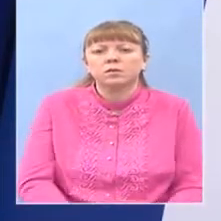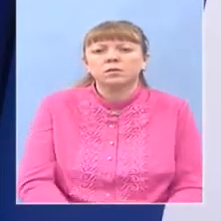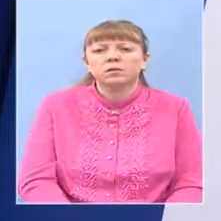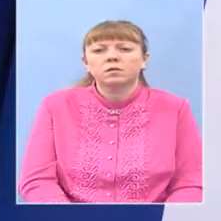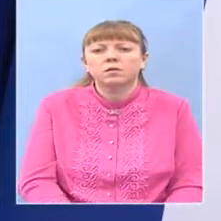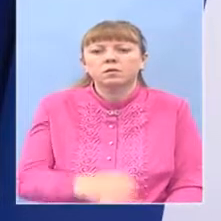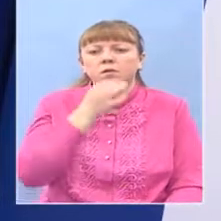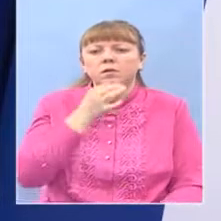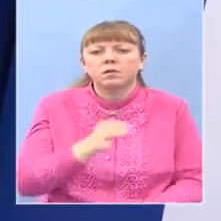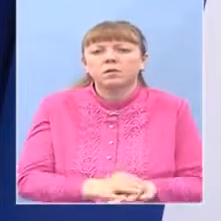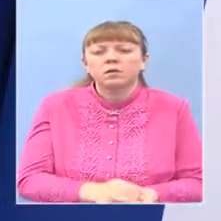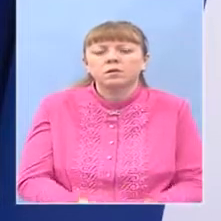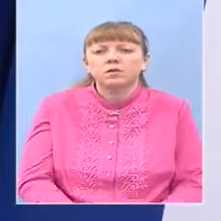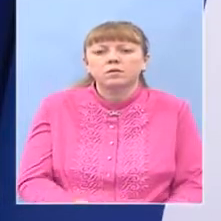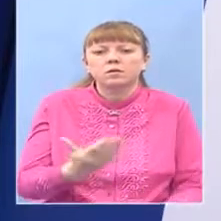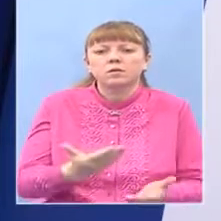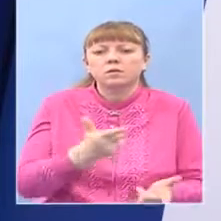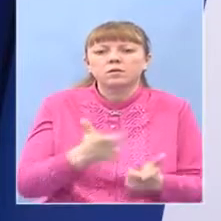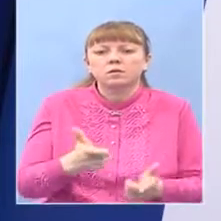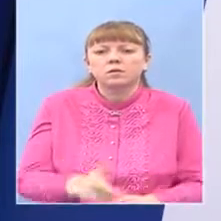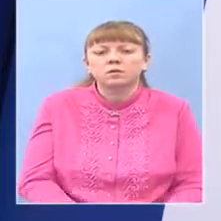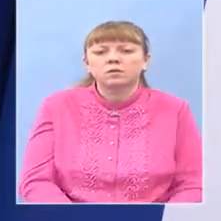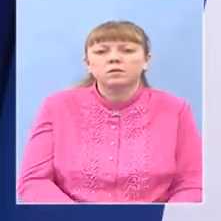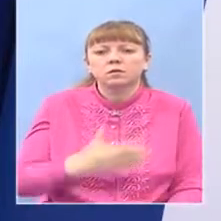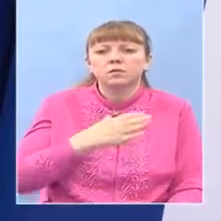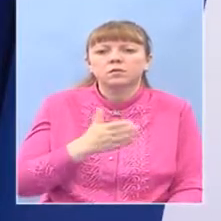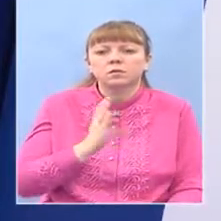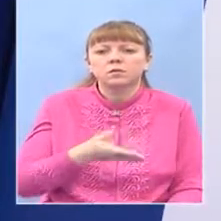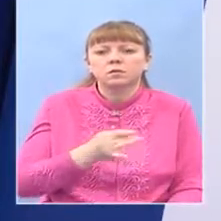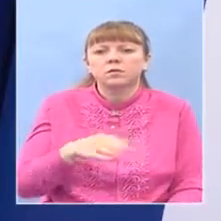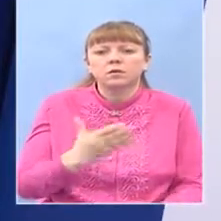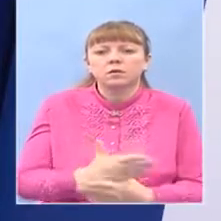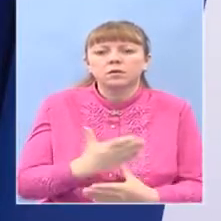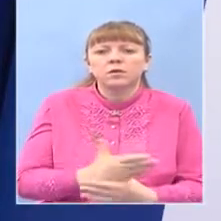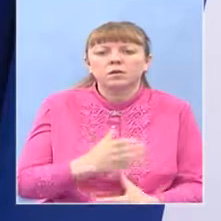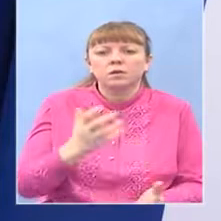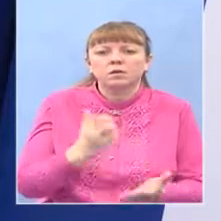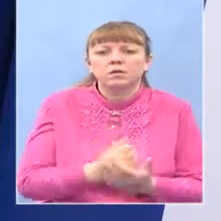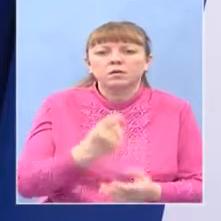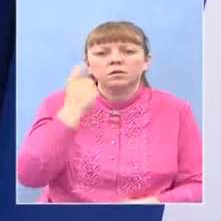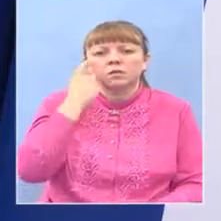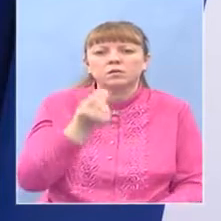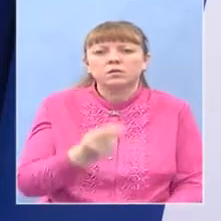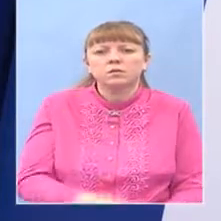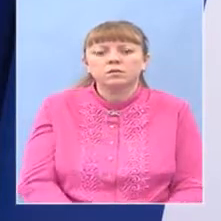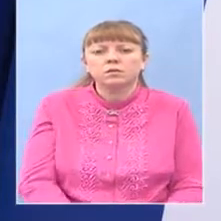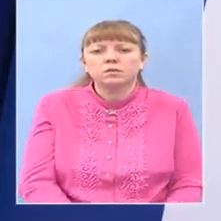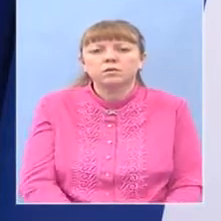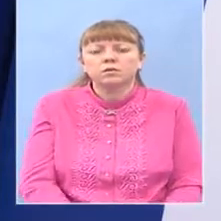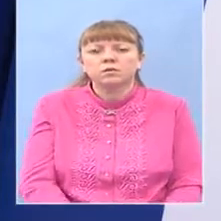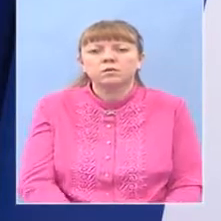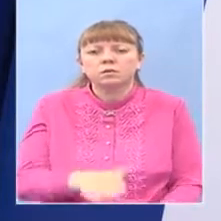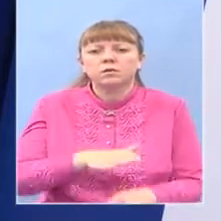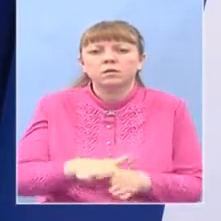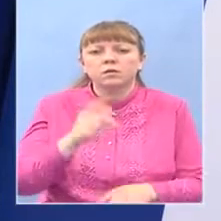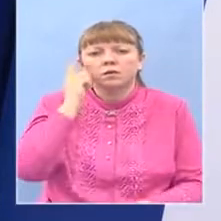себя ответственность. И если вы готовы, то мы обязательно помогаем, да, и находим им средства, чтобы воплощение их